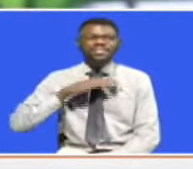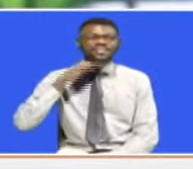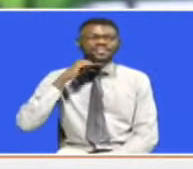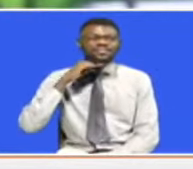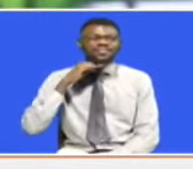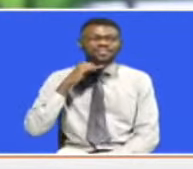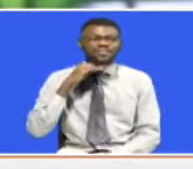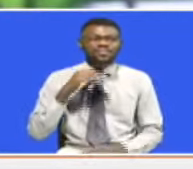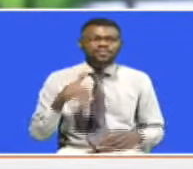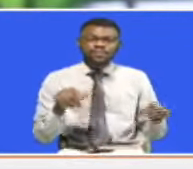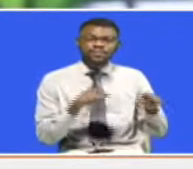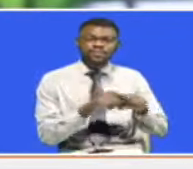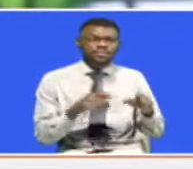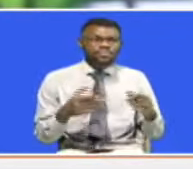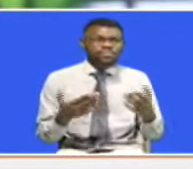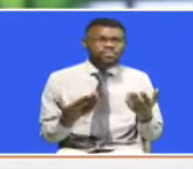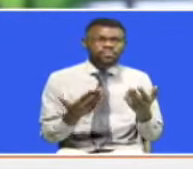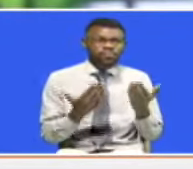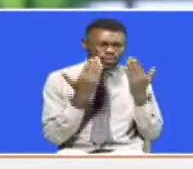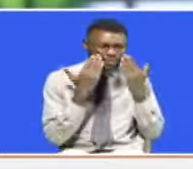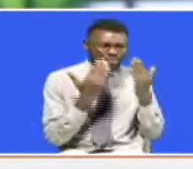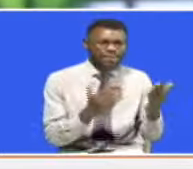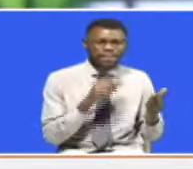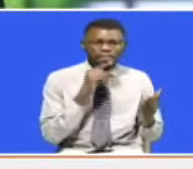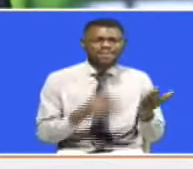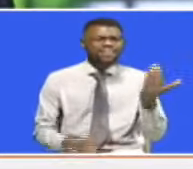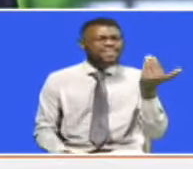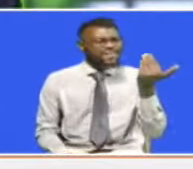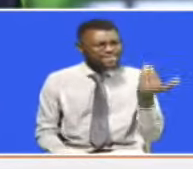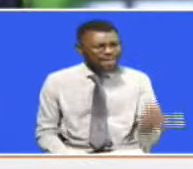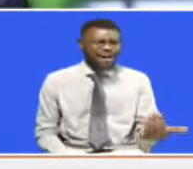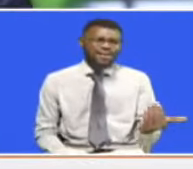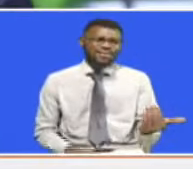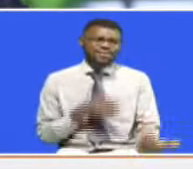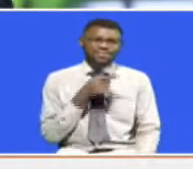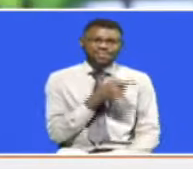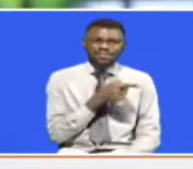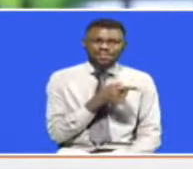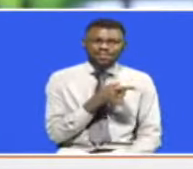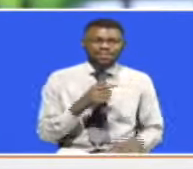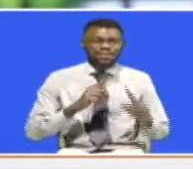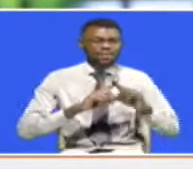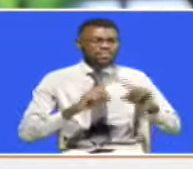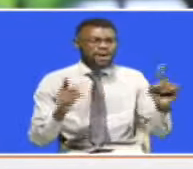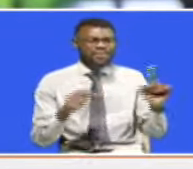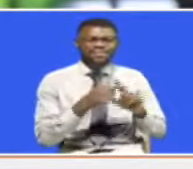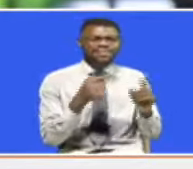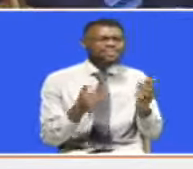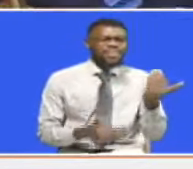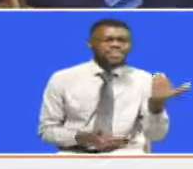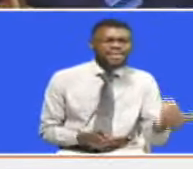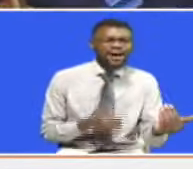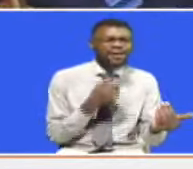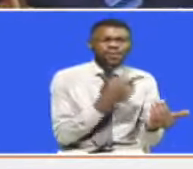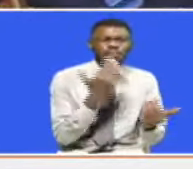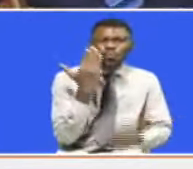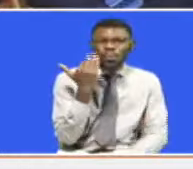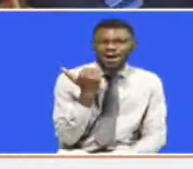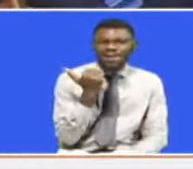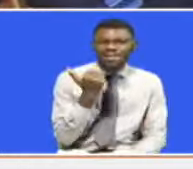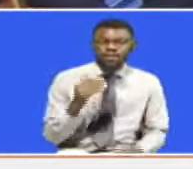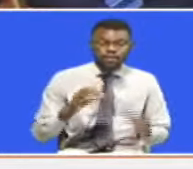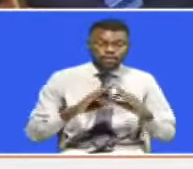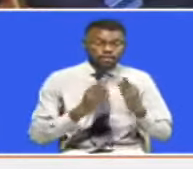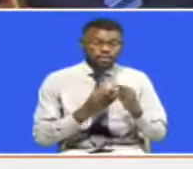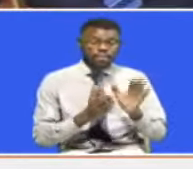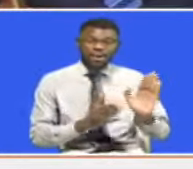The young ones. This man is very young. Very young, but to kill somebody like this, learned. Kulingana na